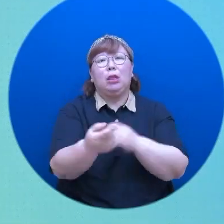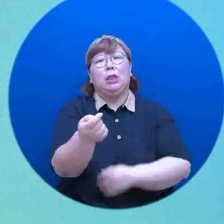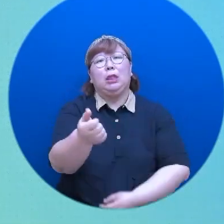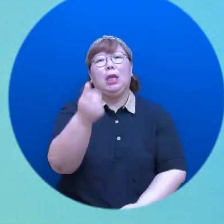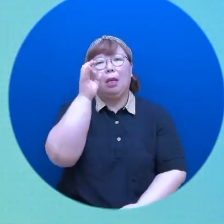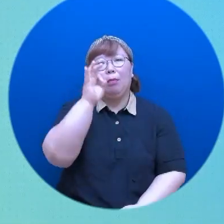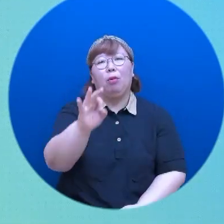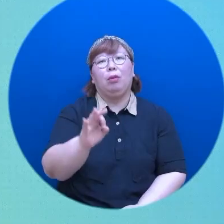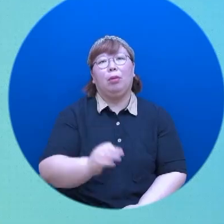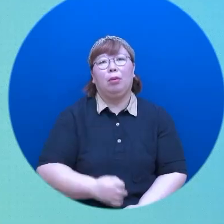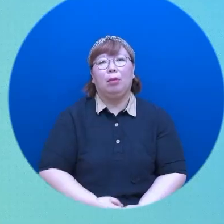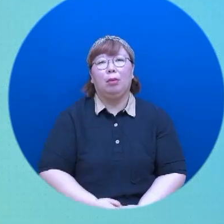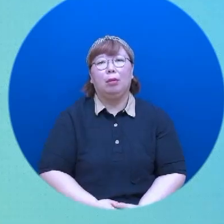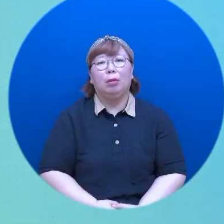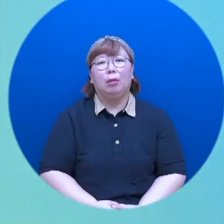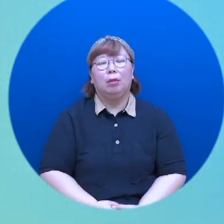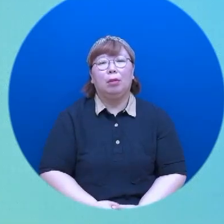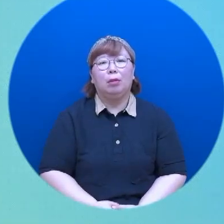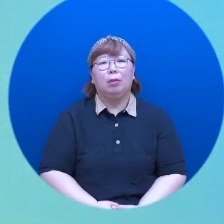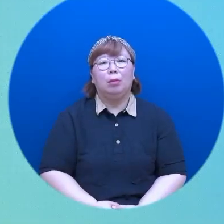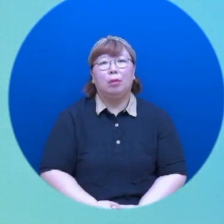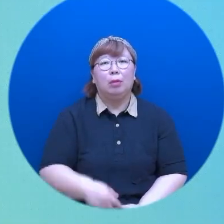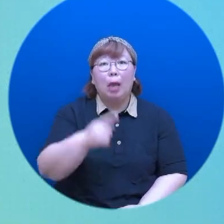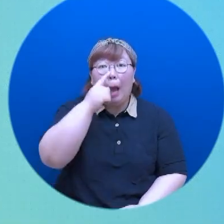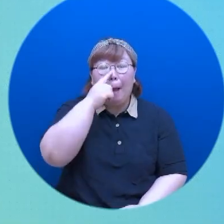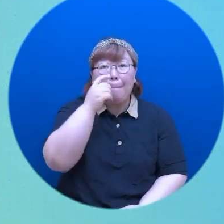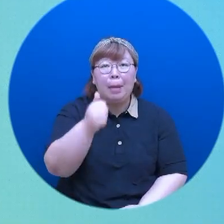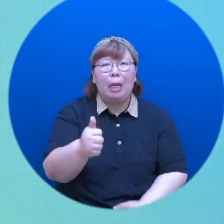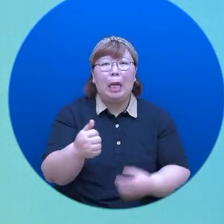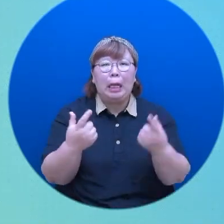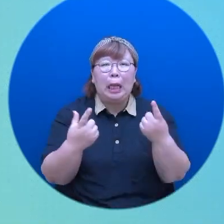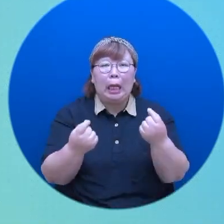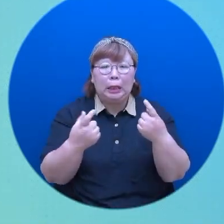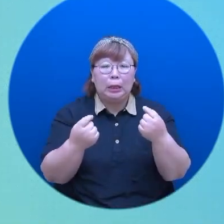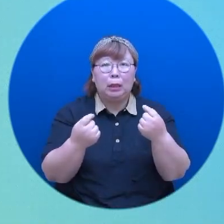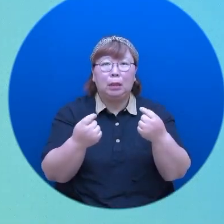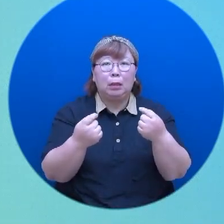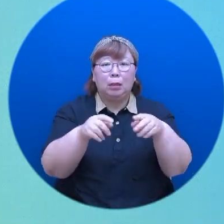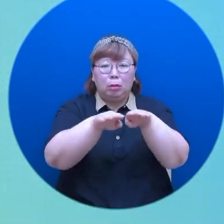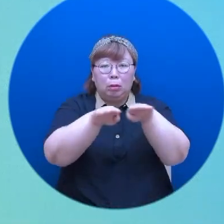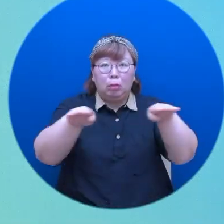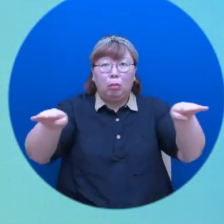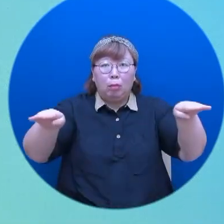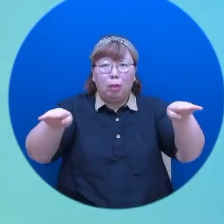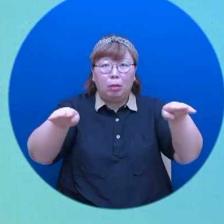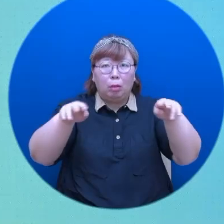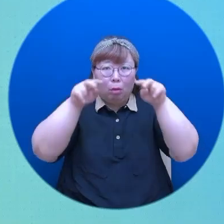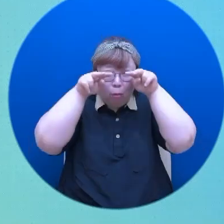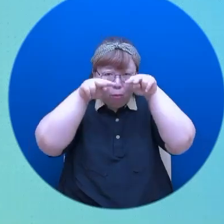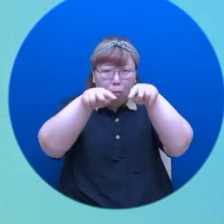보여요. 아빠랑 같은 높이에서 바라보니까 더 멀리까지 볼 수